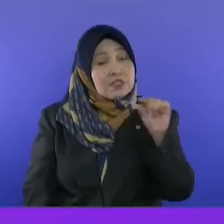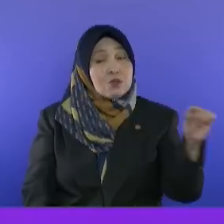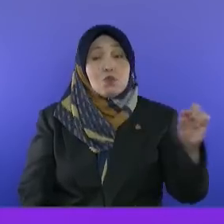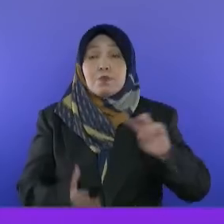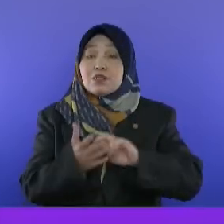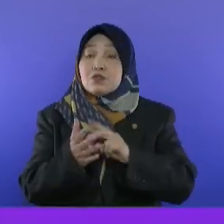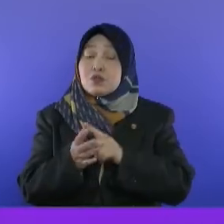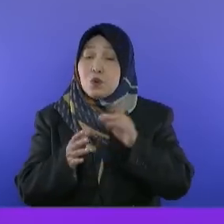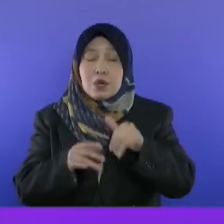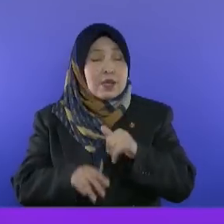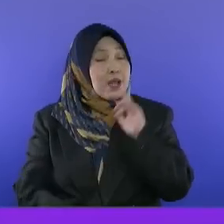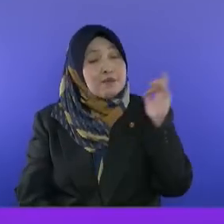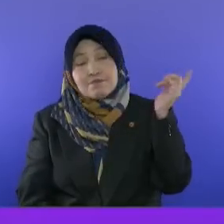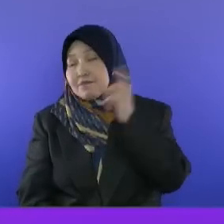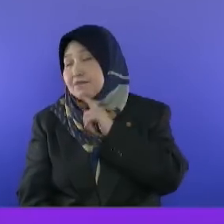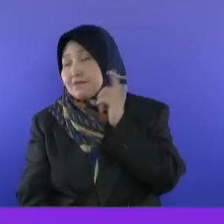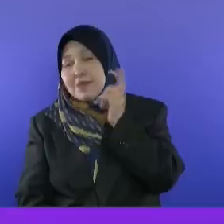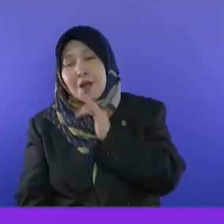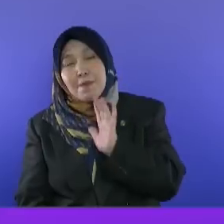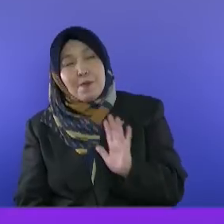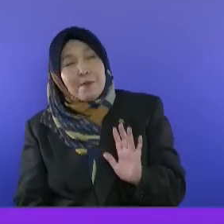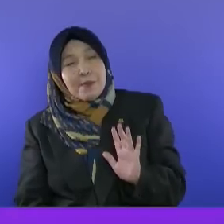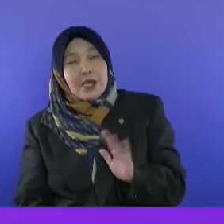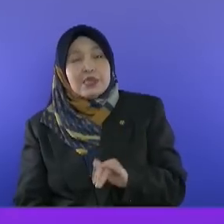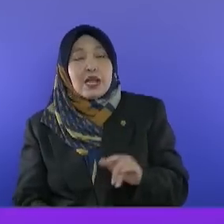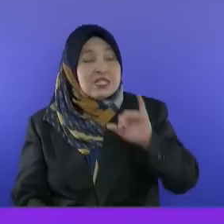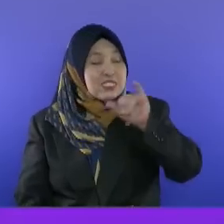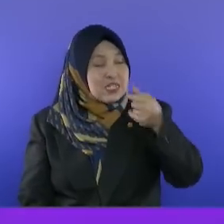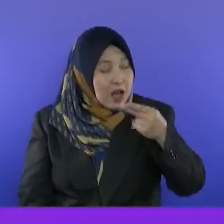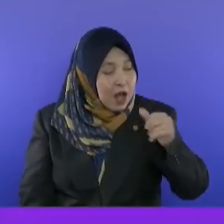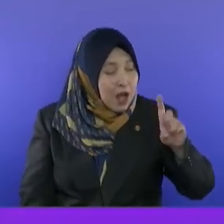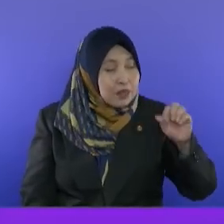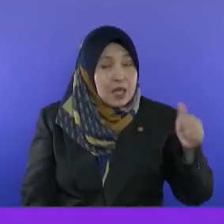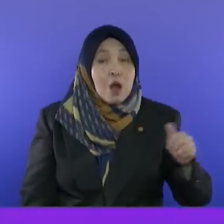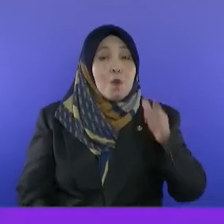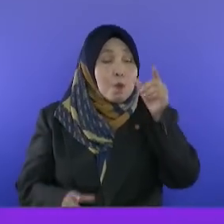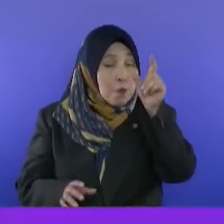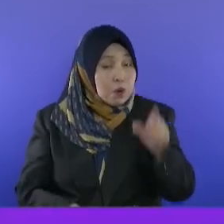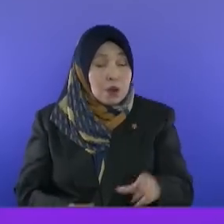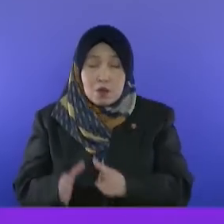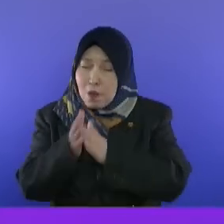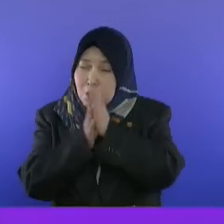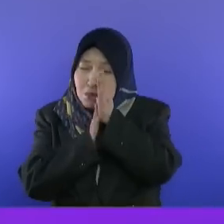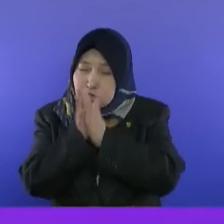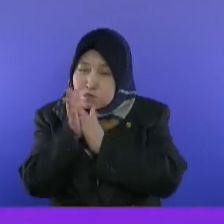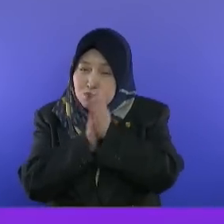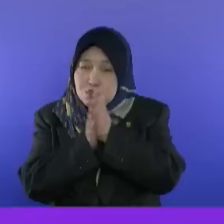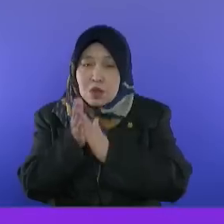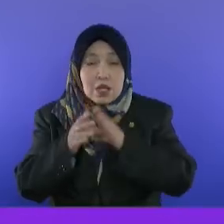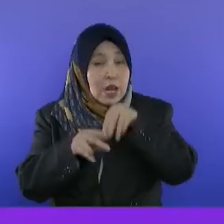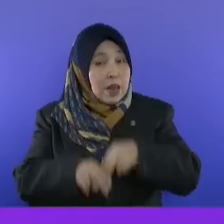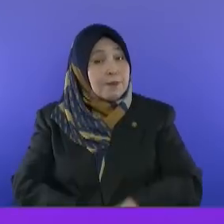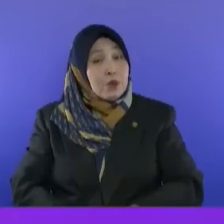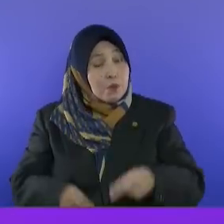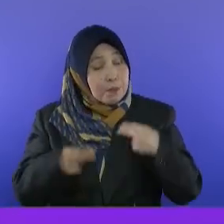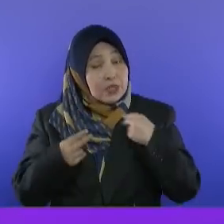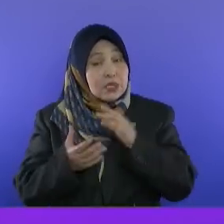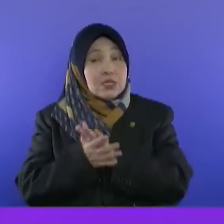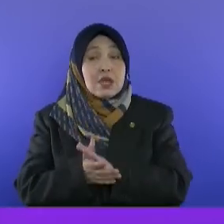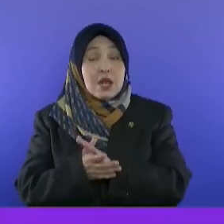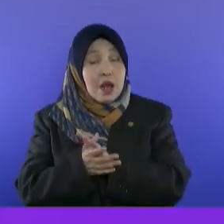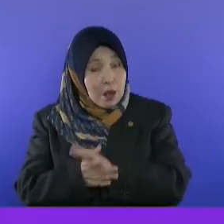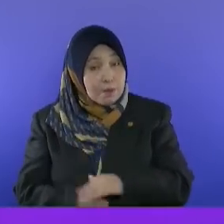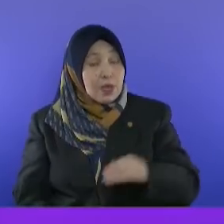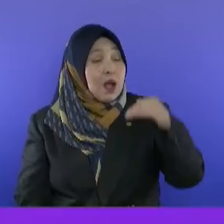maksudnya Orang yang enggan Orang yang enggan tapi kalau jahadoh adalah orang yang bersungguh-sungguh di dalam kehidupan jadi hal simpul